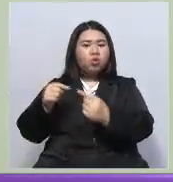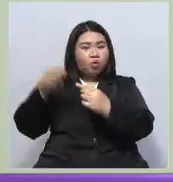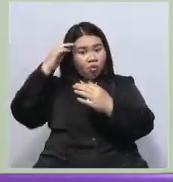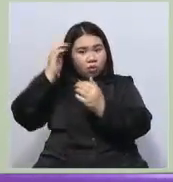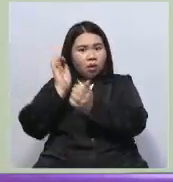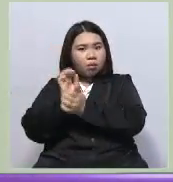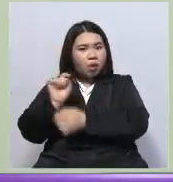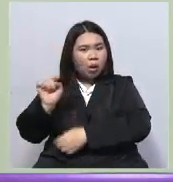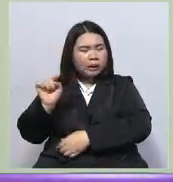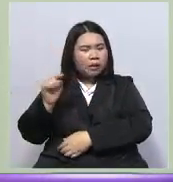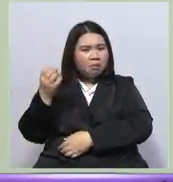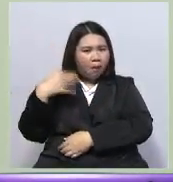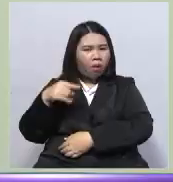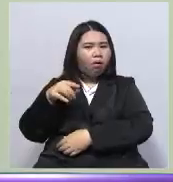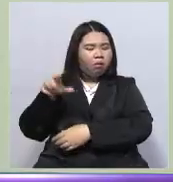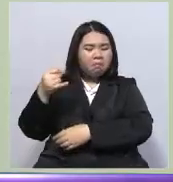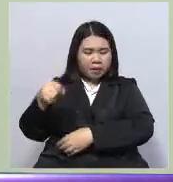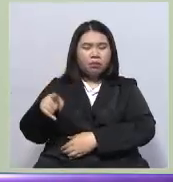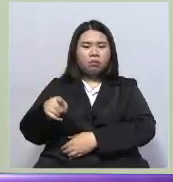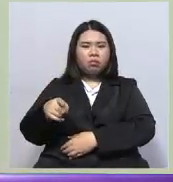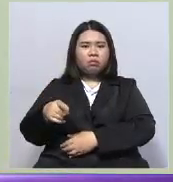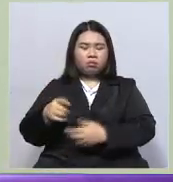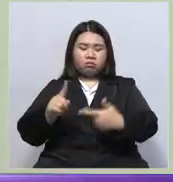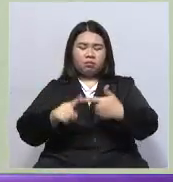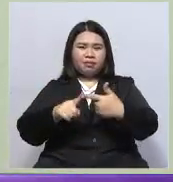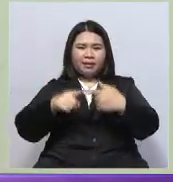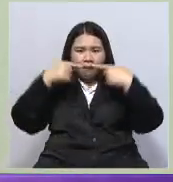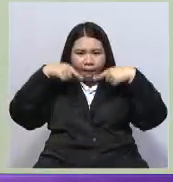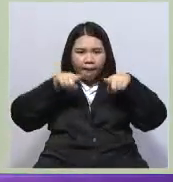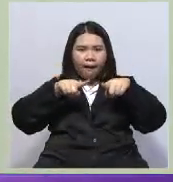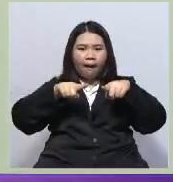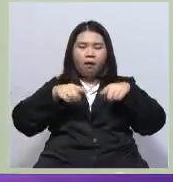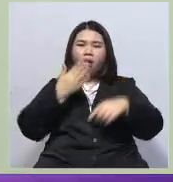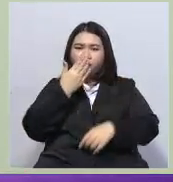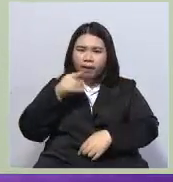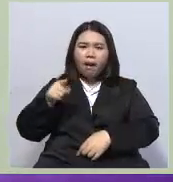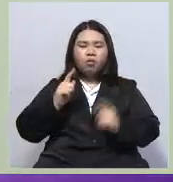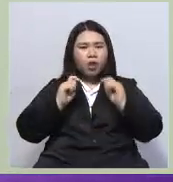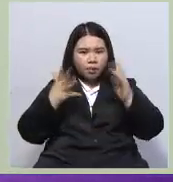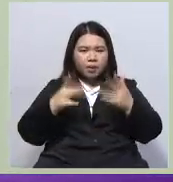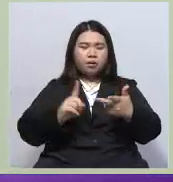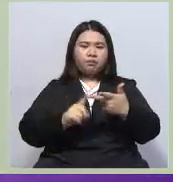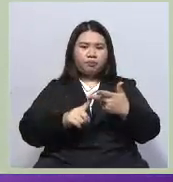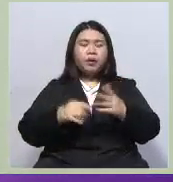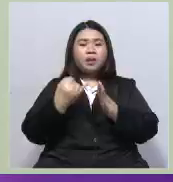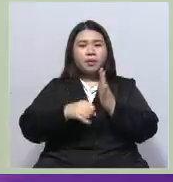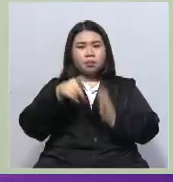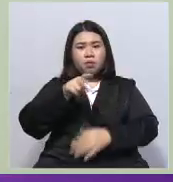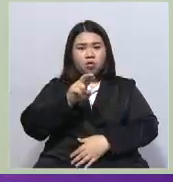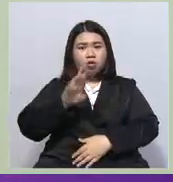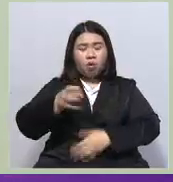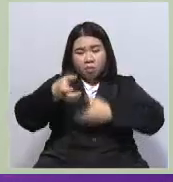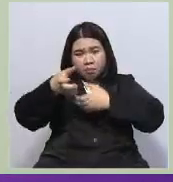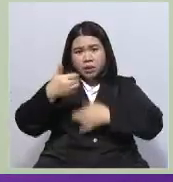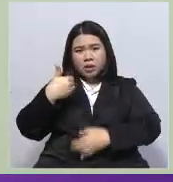และประพฤติมิชอบในวงราชการกล่าวหาฐานครอบครองงาช้างแอฟริกาที่ไม่ได้รับอนุญาตและความผิดตามพ.ร.บ.อาวุธปืนตาม